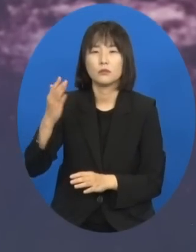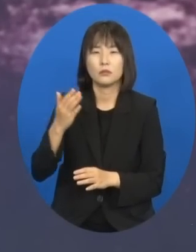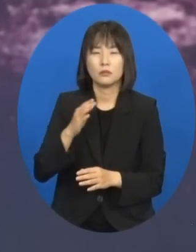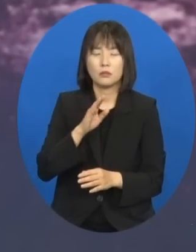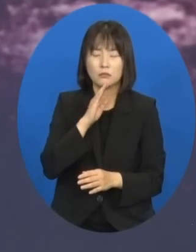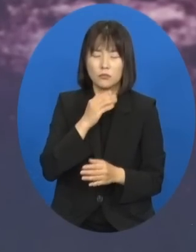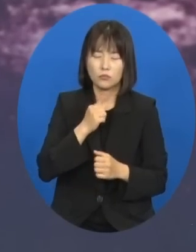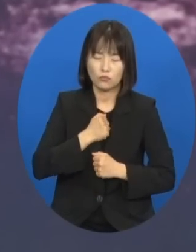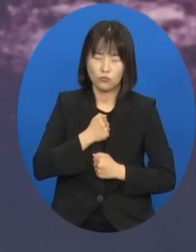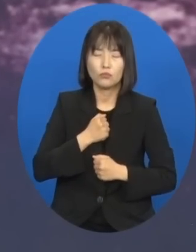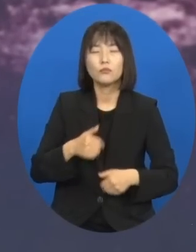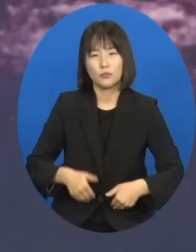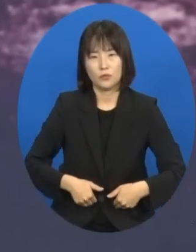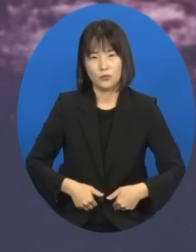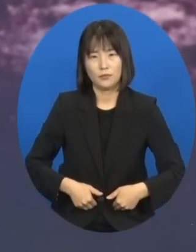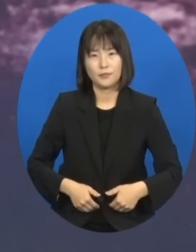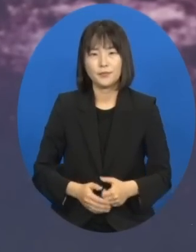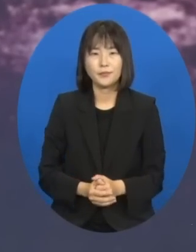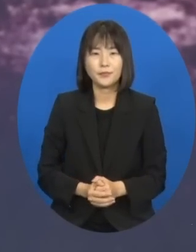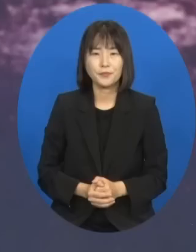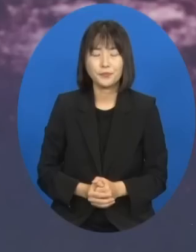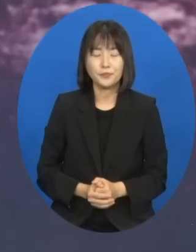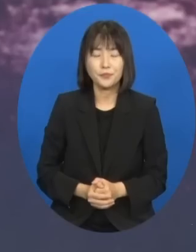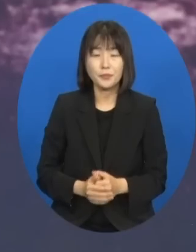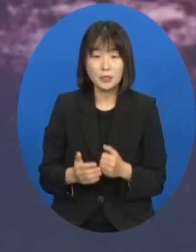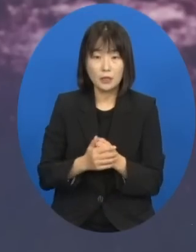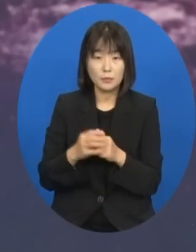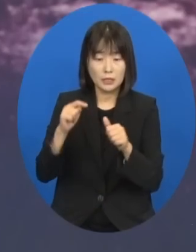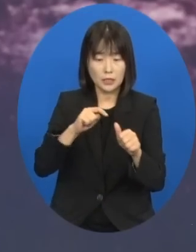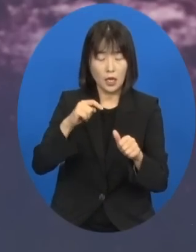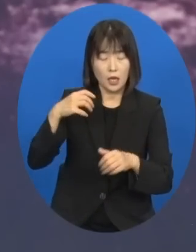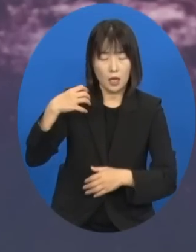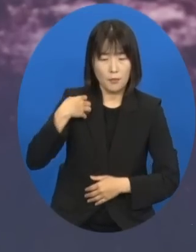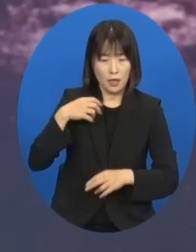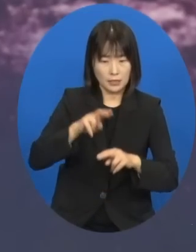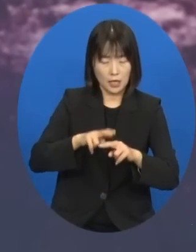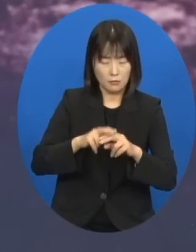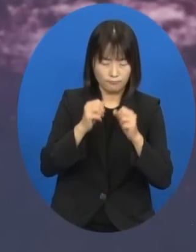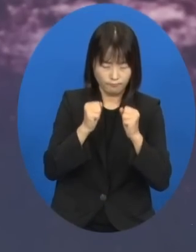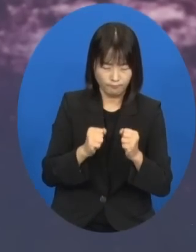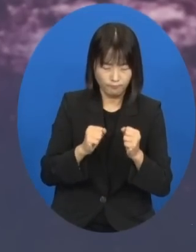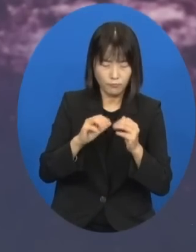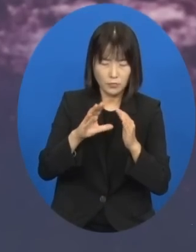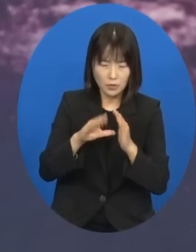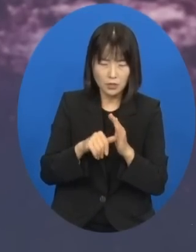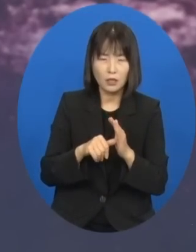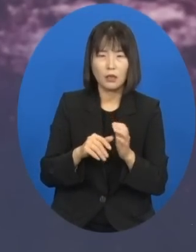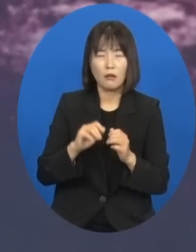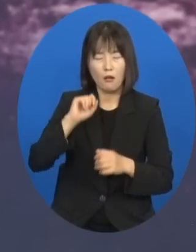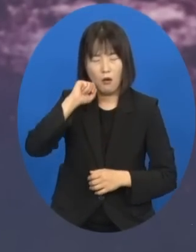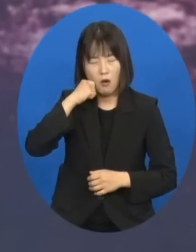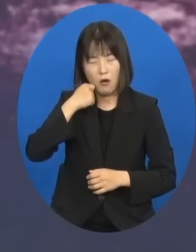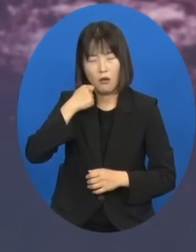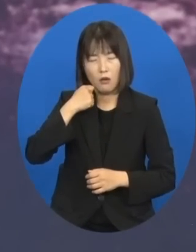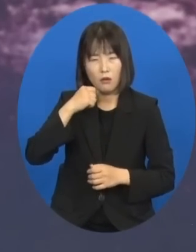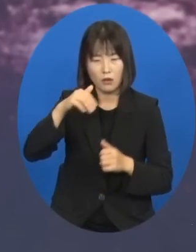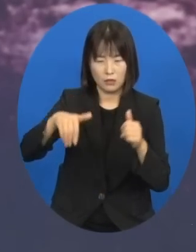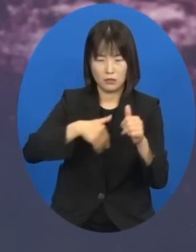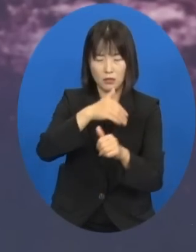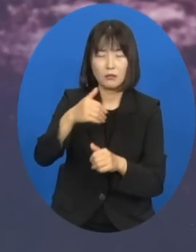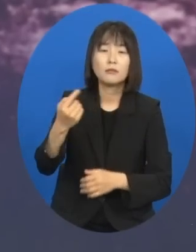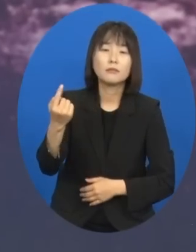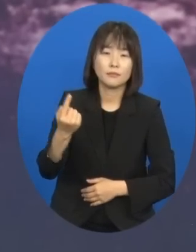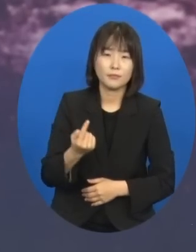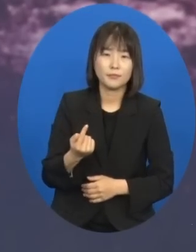겁니다. 그래서 여러분 사명의 자리에 머무를 때는 여러분 풍파가 있어요. 형통하기만 한 것이 결코 아닙니다. 부르신 곳에